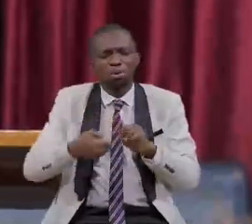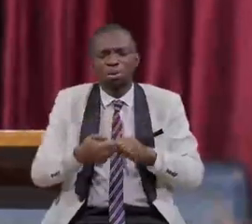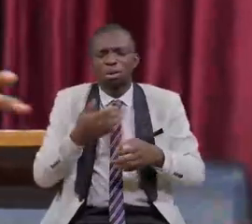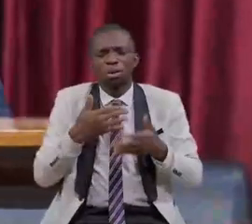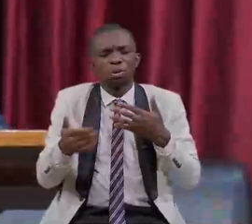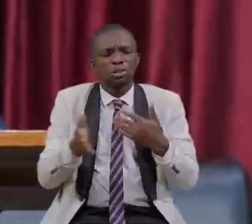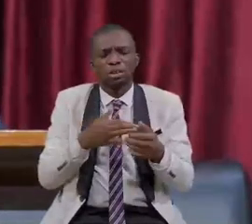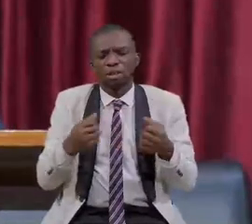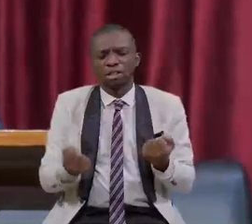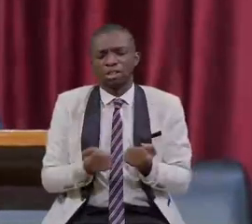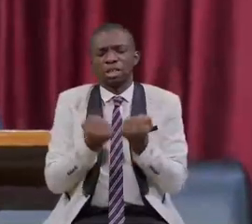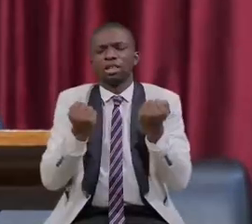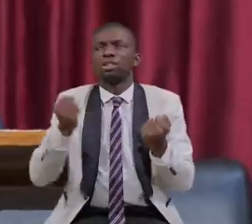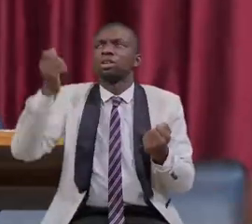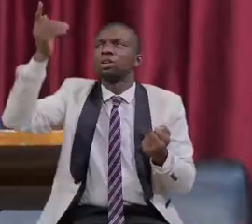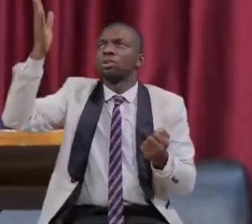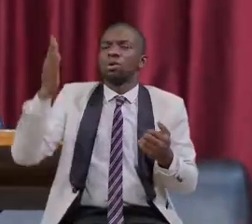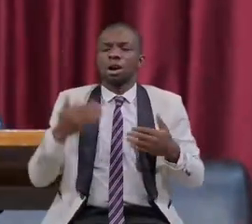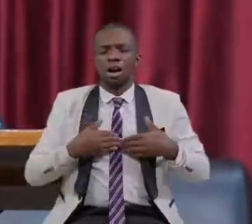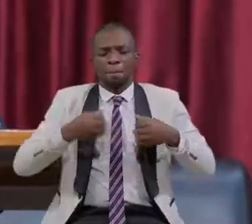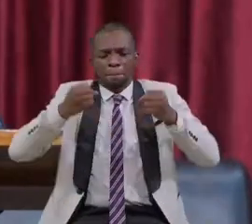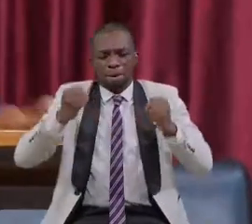il a la puissance pour tout changer.